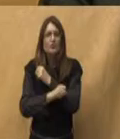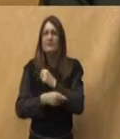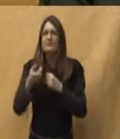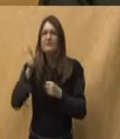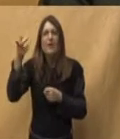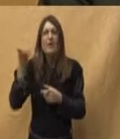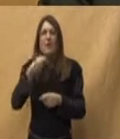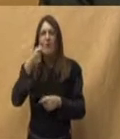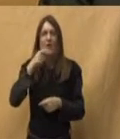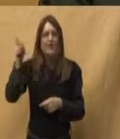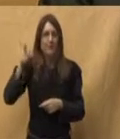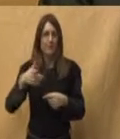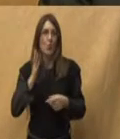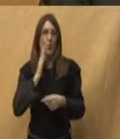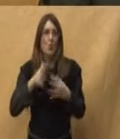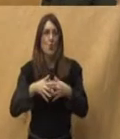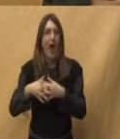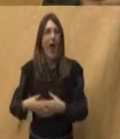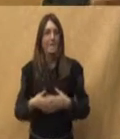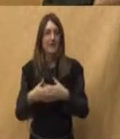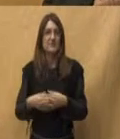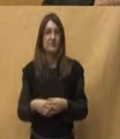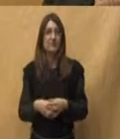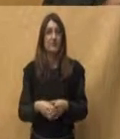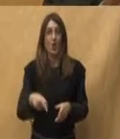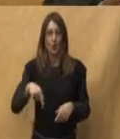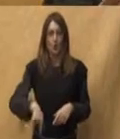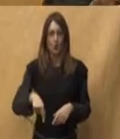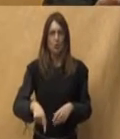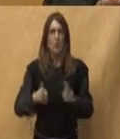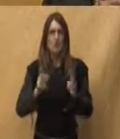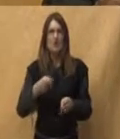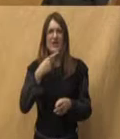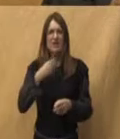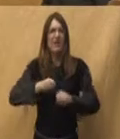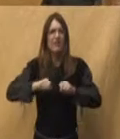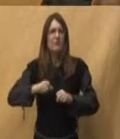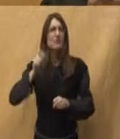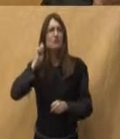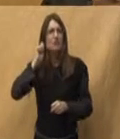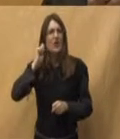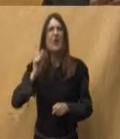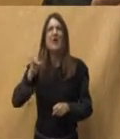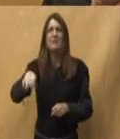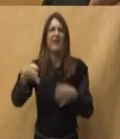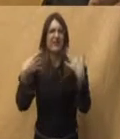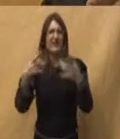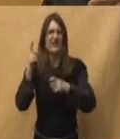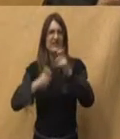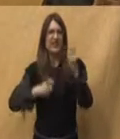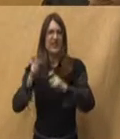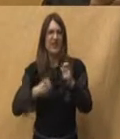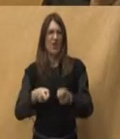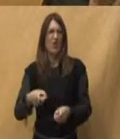sam prostudirao te ljude. Mi kod nas možemo govoriti o pretilosti, o debljini. Recimo, žena da ima 90 kila, to je kod